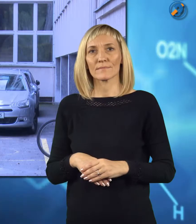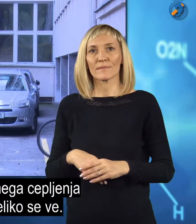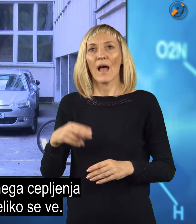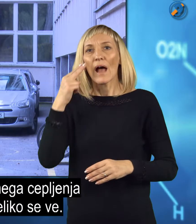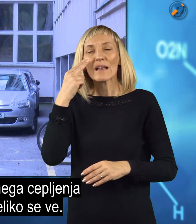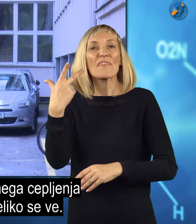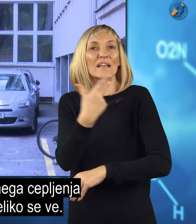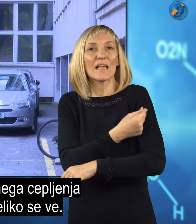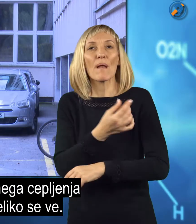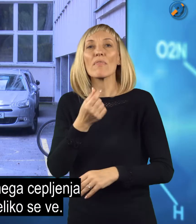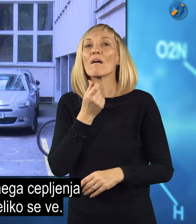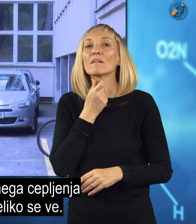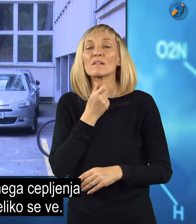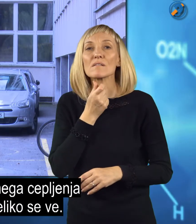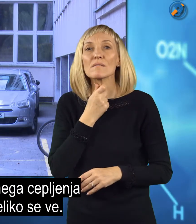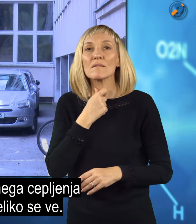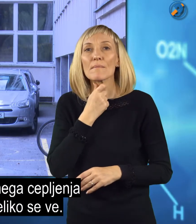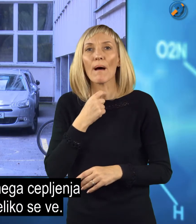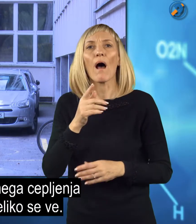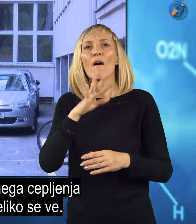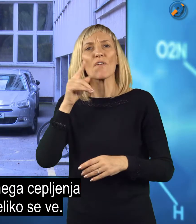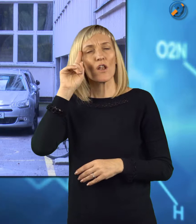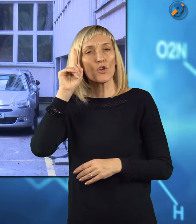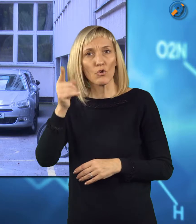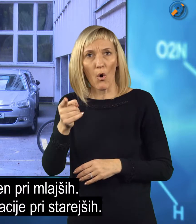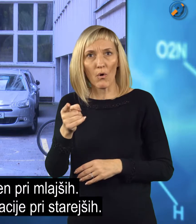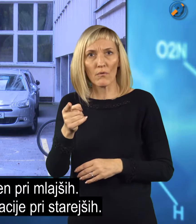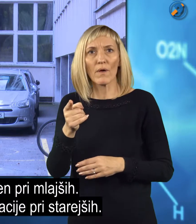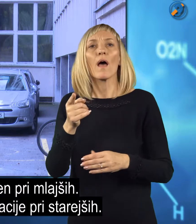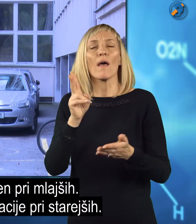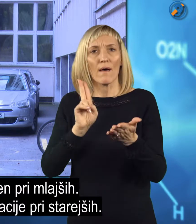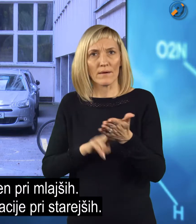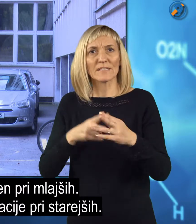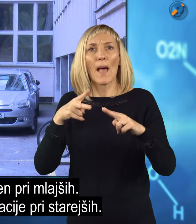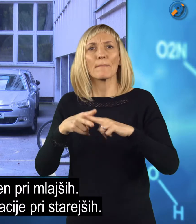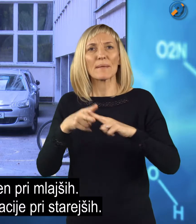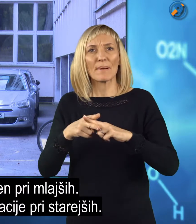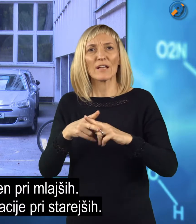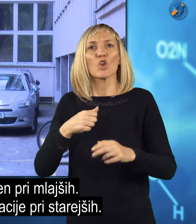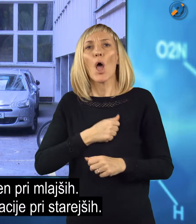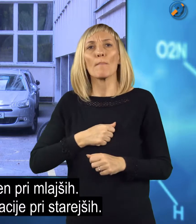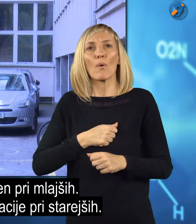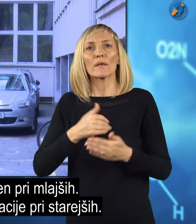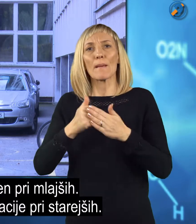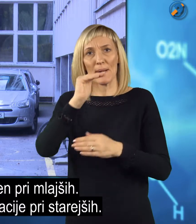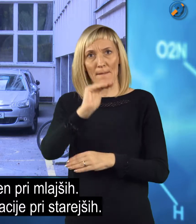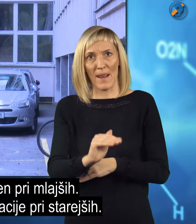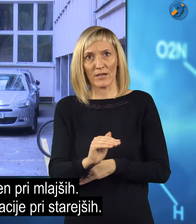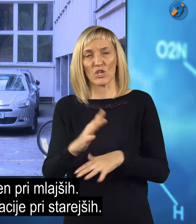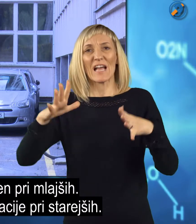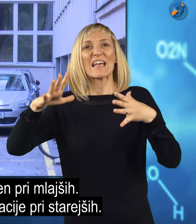Kar se tiče samega cepljenja proti gripi, veliko se ve, dejansko prepreči bolezen pri mlajših,